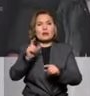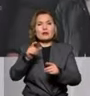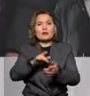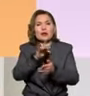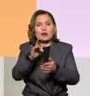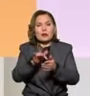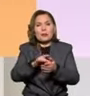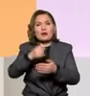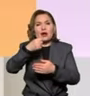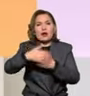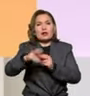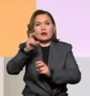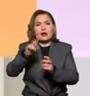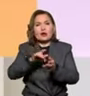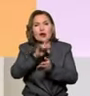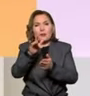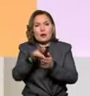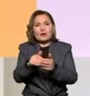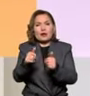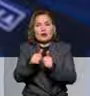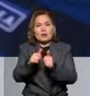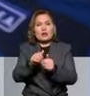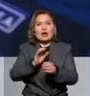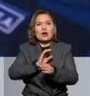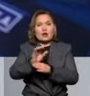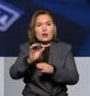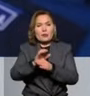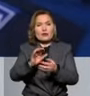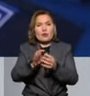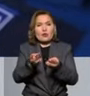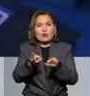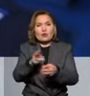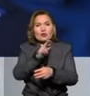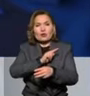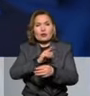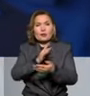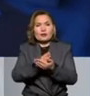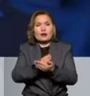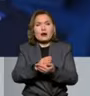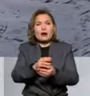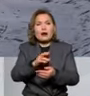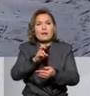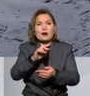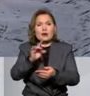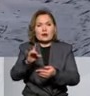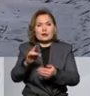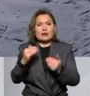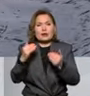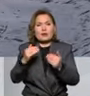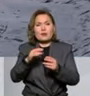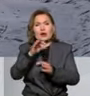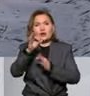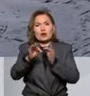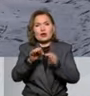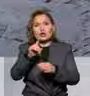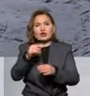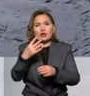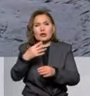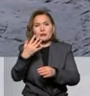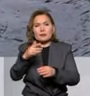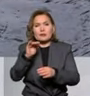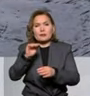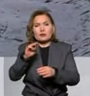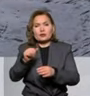Екібастұздағы станциялар осы қаланың іргесінен шығарылатын көмірмен жұмыс істейді. Бір ғана Богатырь кеніші тәулігіне 145 мың